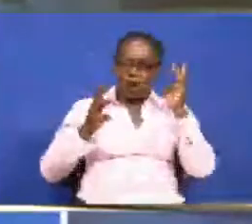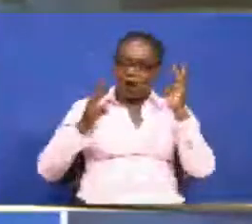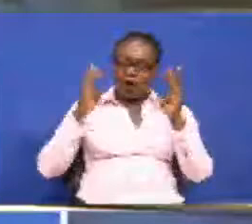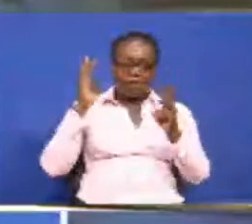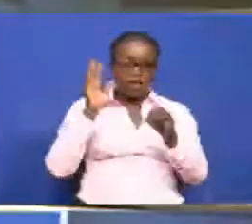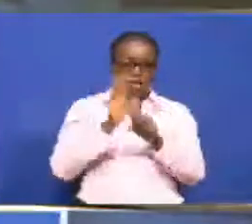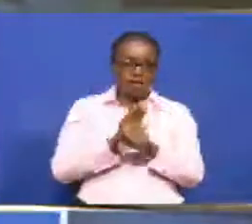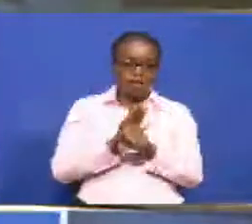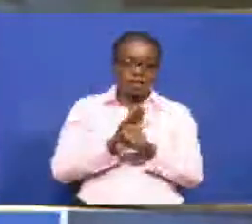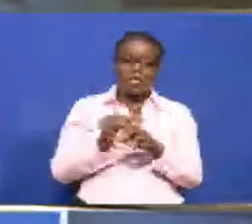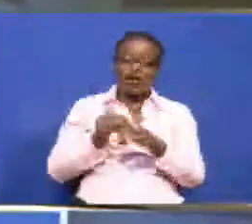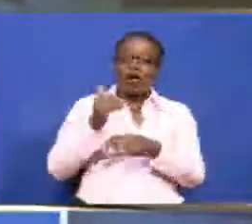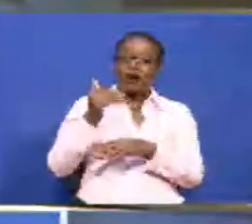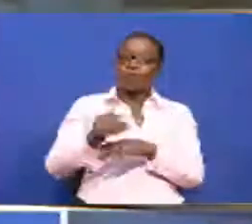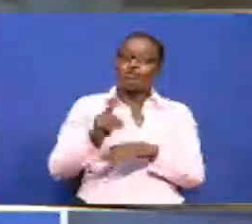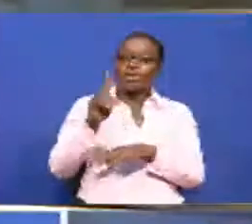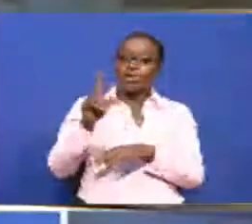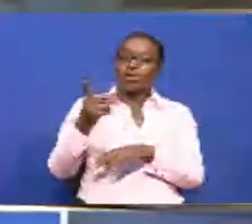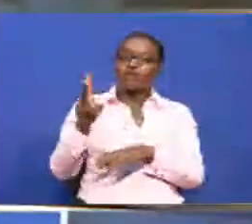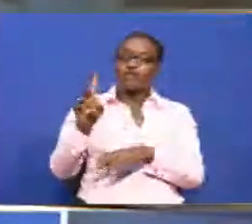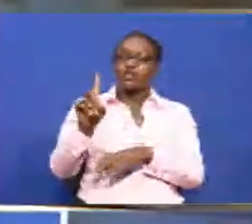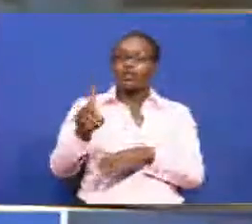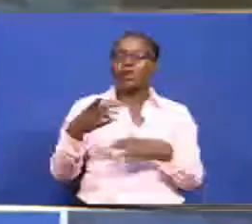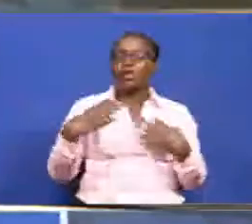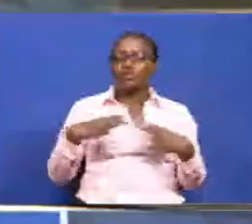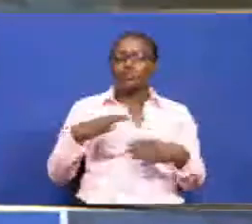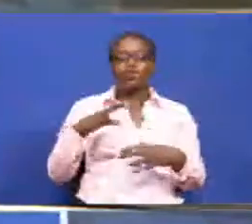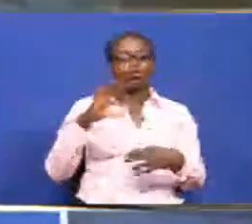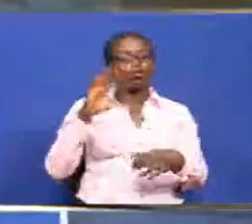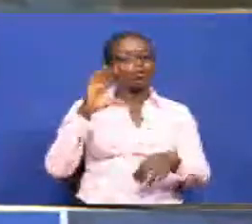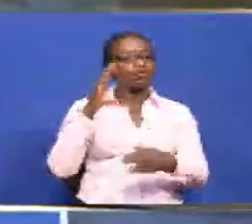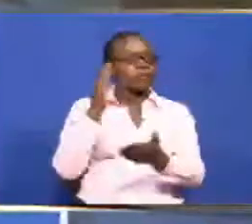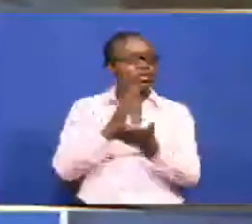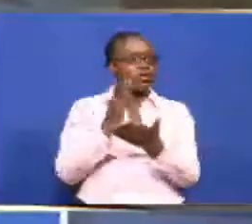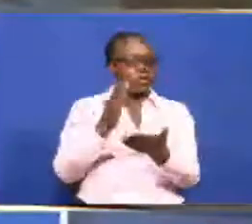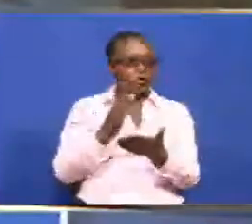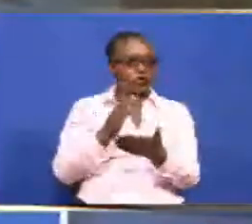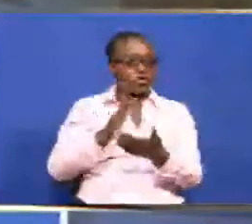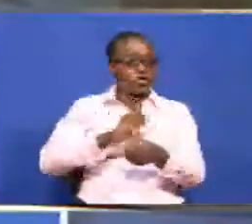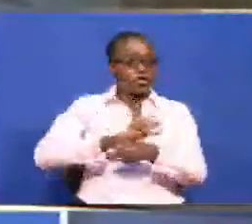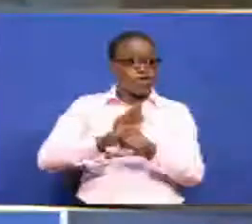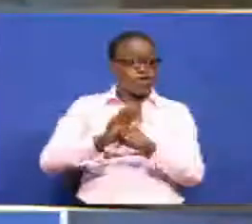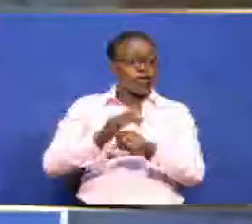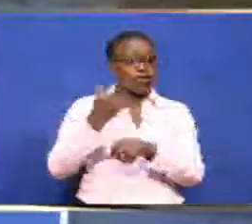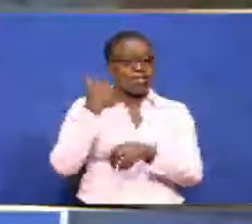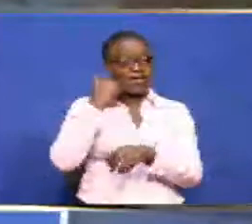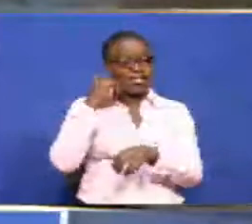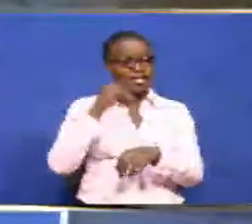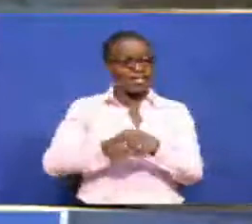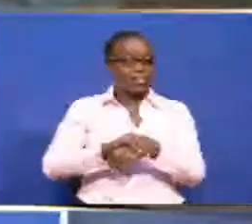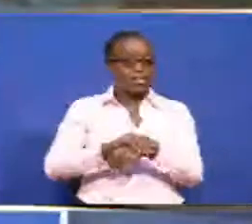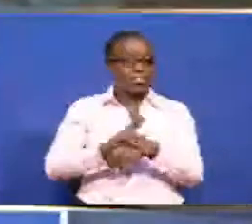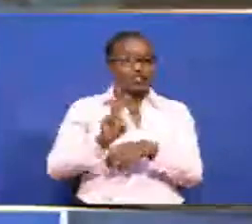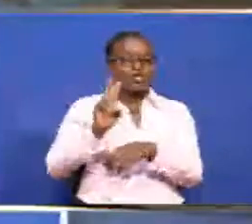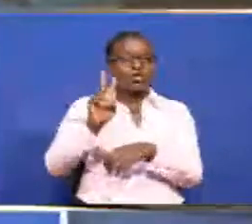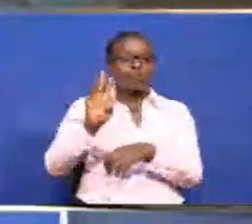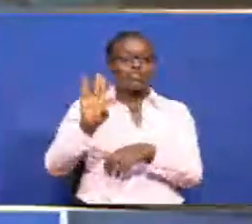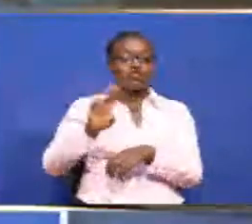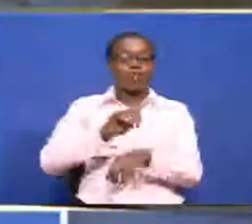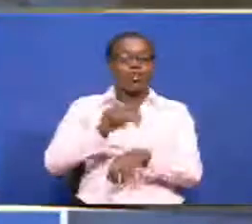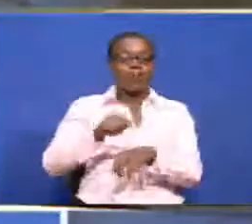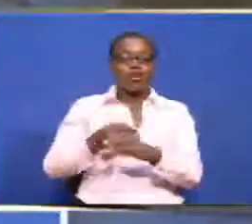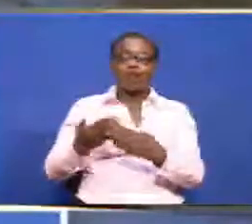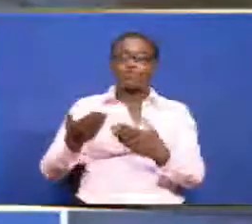wengine 121 kuthibitishwa kuambukizwa virusi hivyo katika muda wa saa 24 zilizopita. Visa hivyo vimetokana